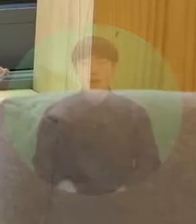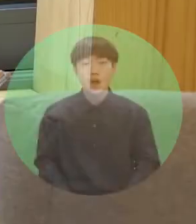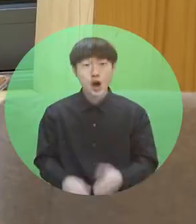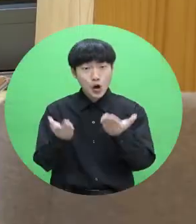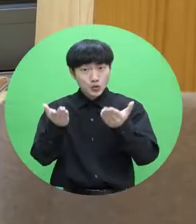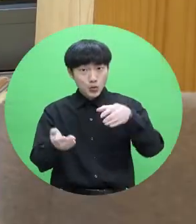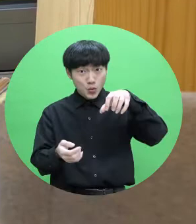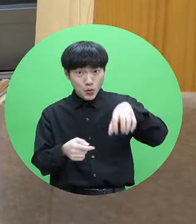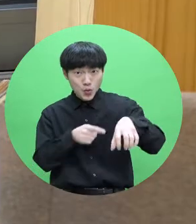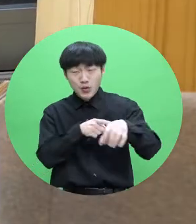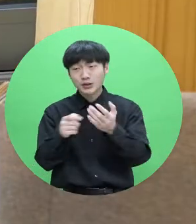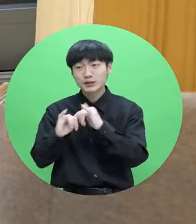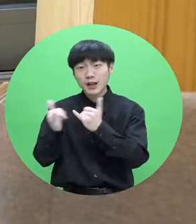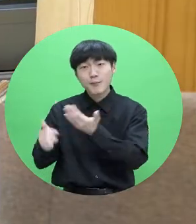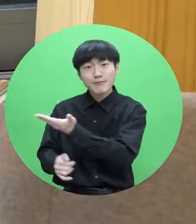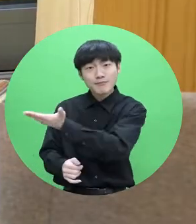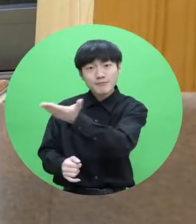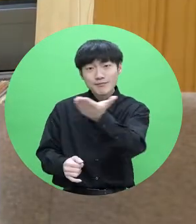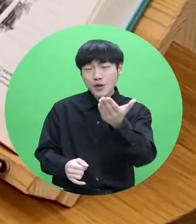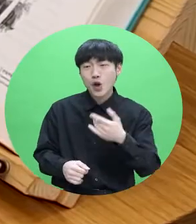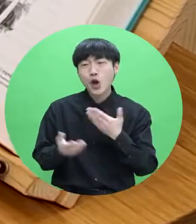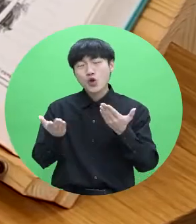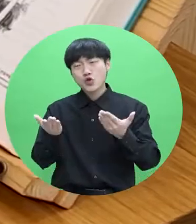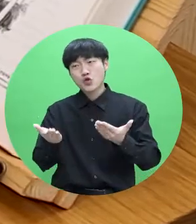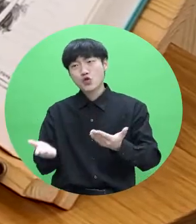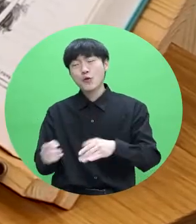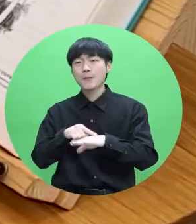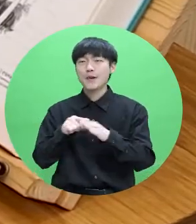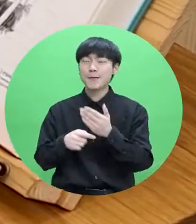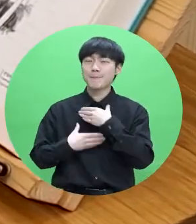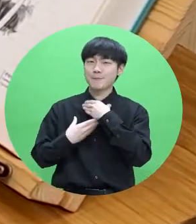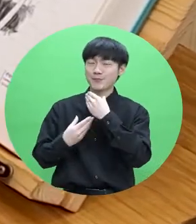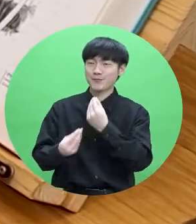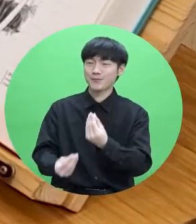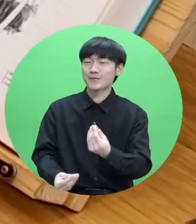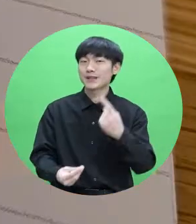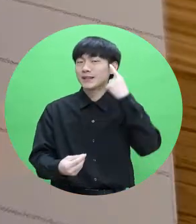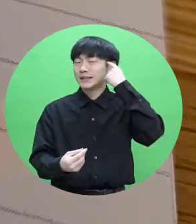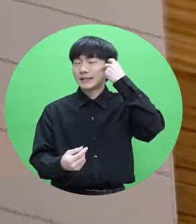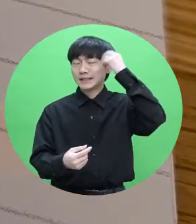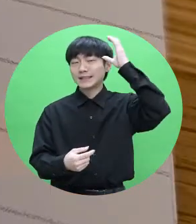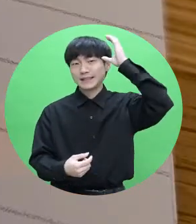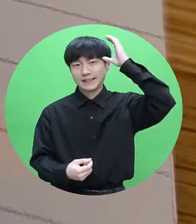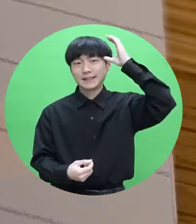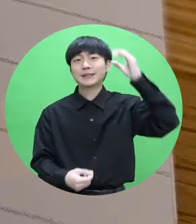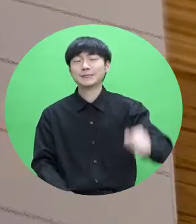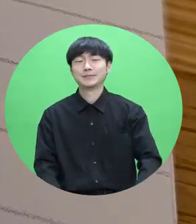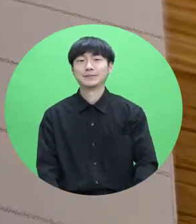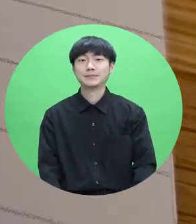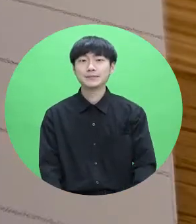천황산 책 쉼터가 주민들에게 휴식과 치유의 명소로 자리매김 하기를 기대해 봅니다